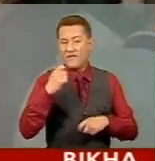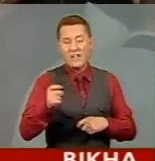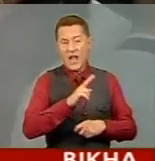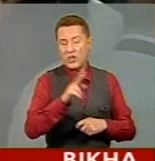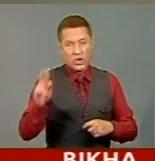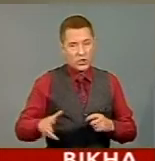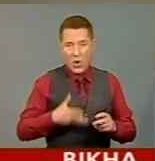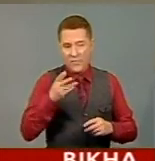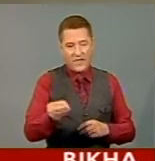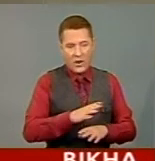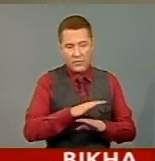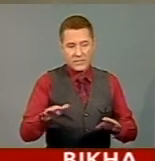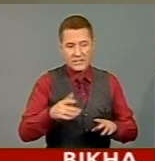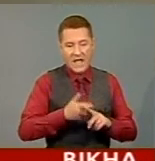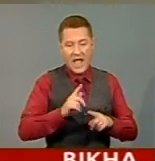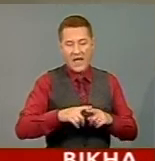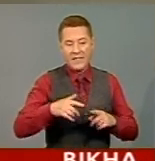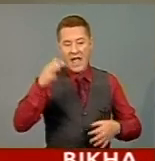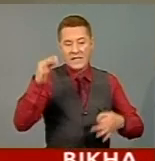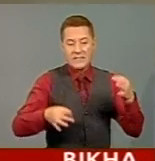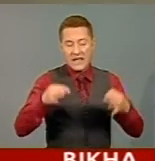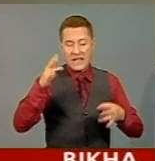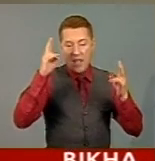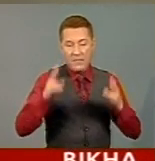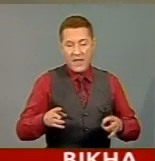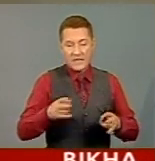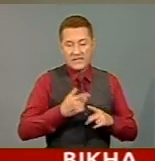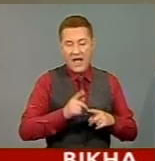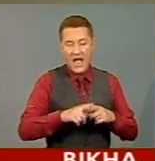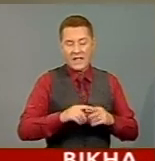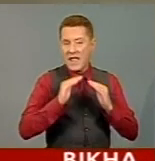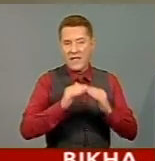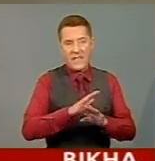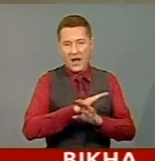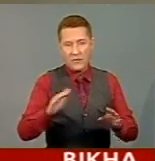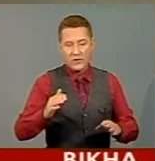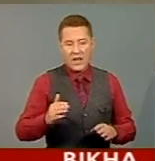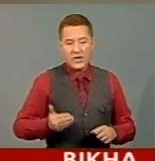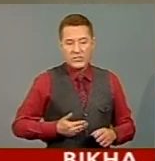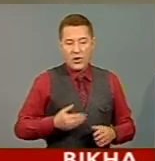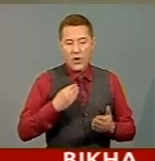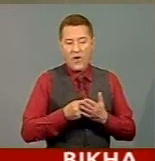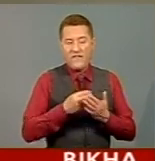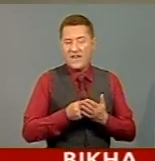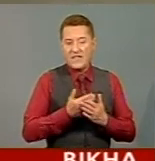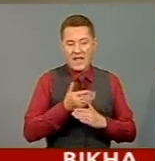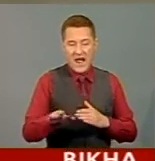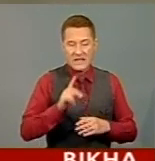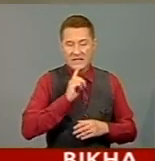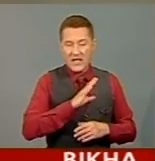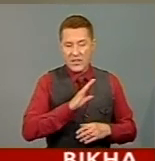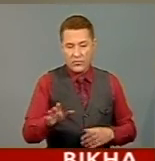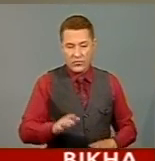не компенсує. Це стихійне бідствие, тобто це частний сектор, це не комунальне жилье, і средства місцевого бюджету виділяється не на комунальне майно, на сьогоднішній